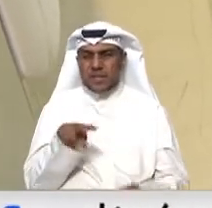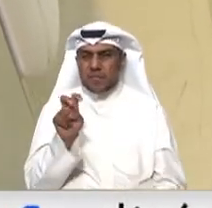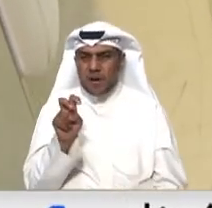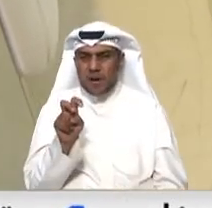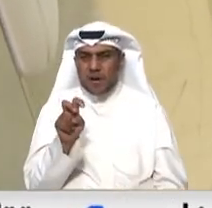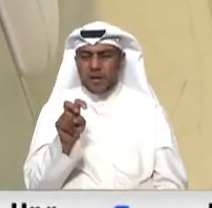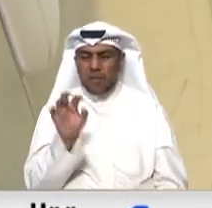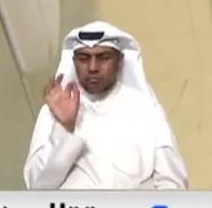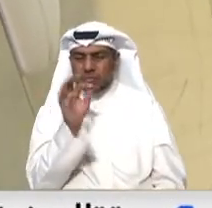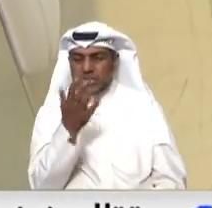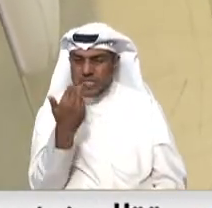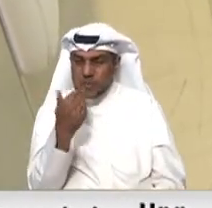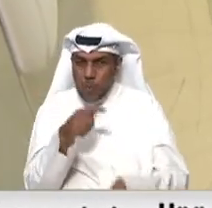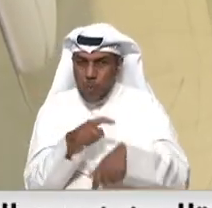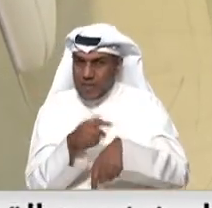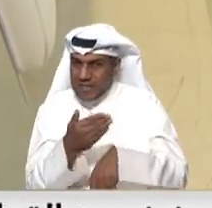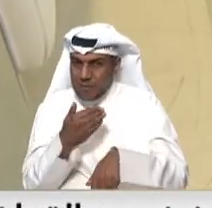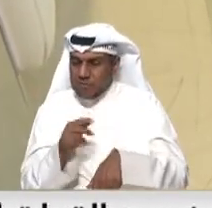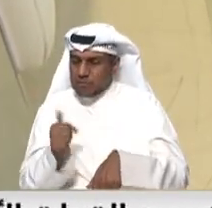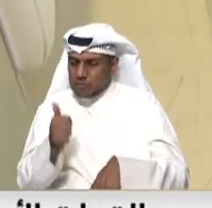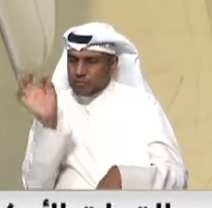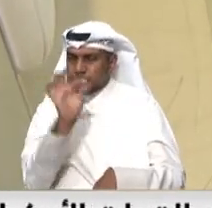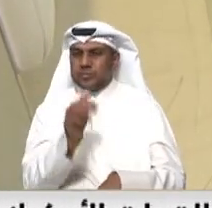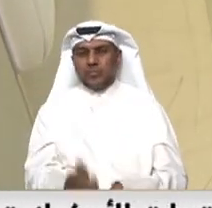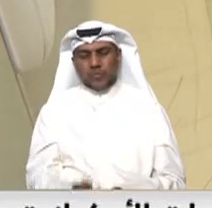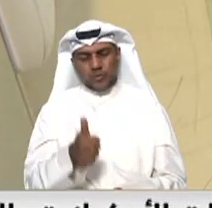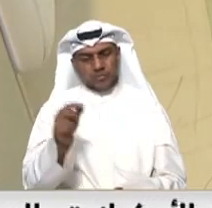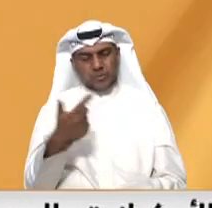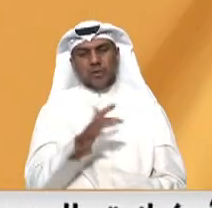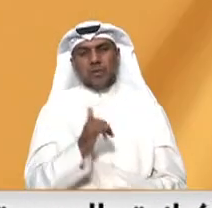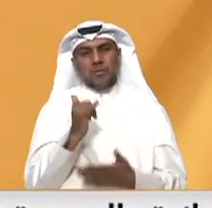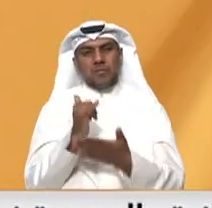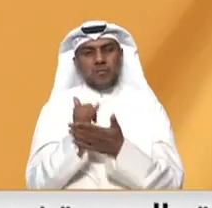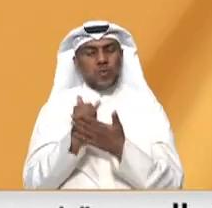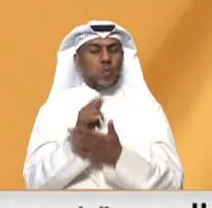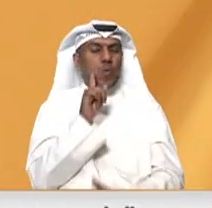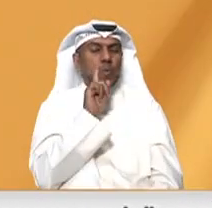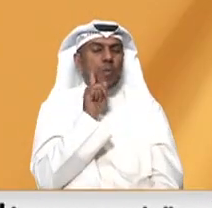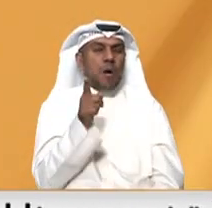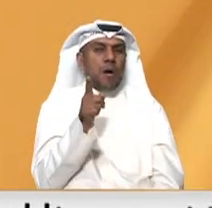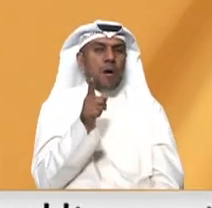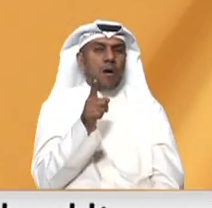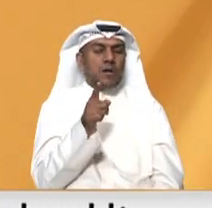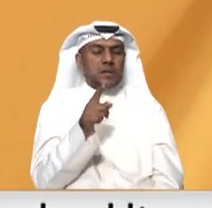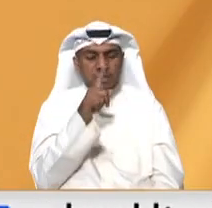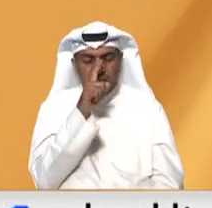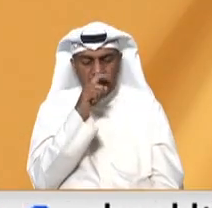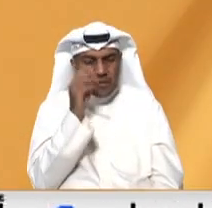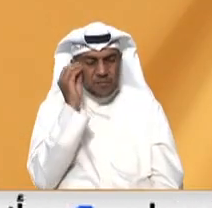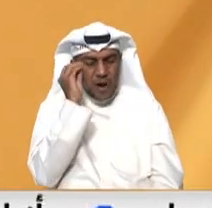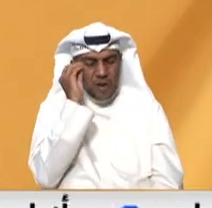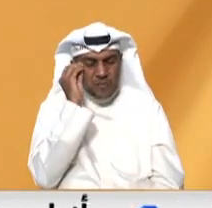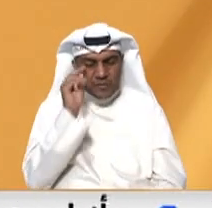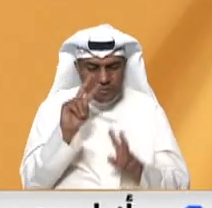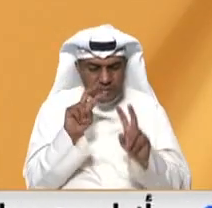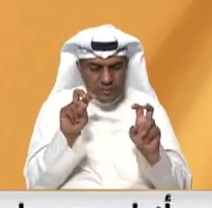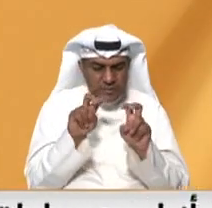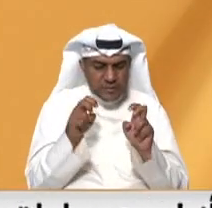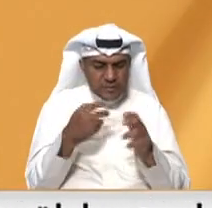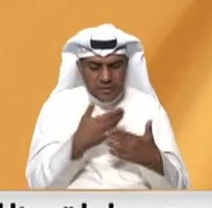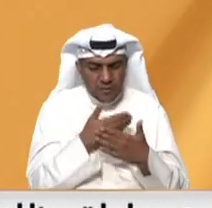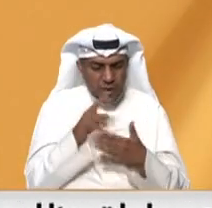تم اكتشافه مبكرا ومن هنا تقع مسؤوليه كبيره على الام في رصد الاعراض الاوليه عند